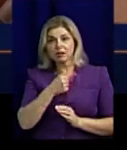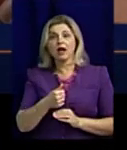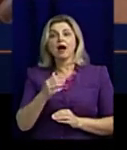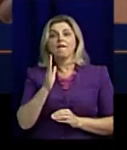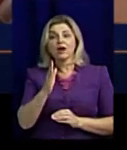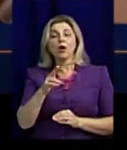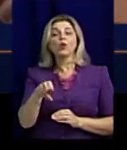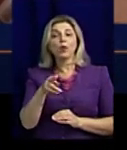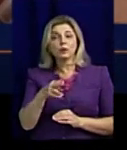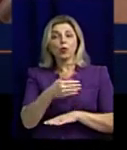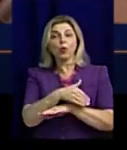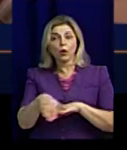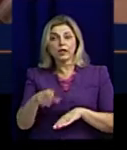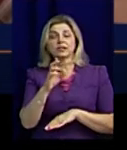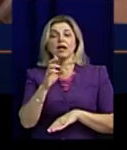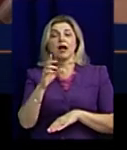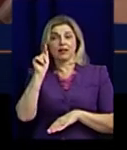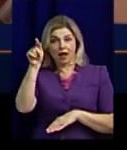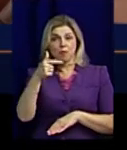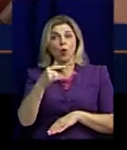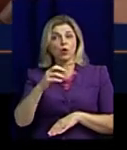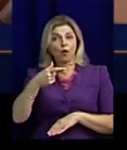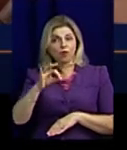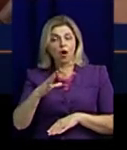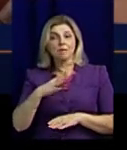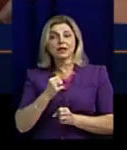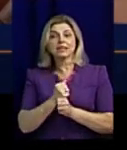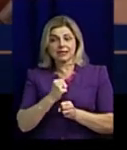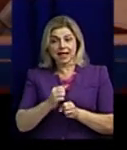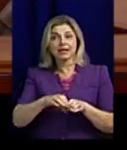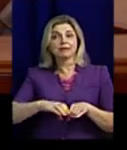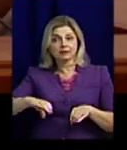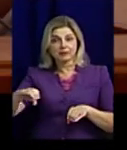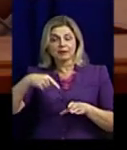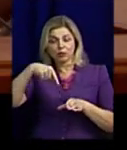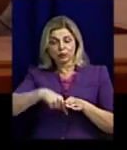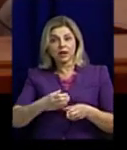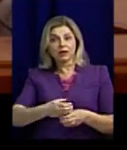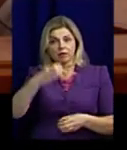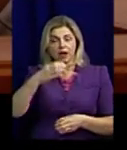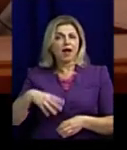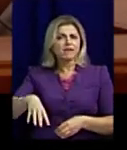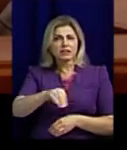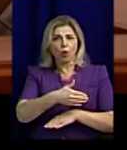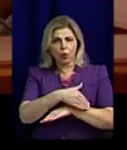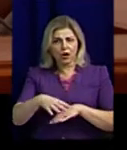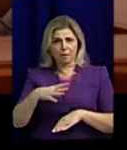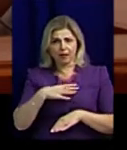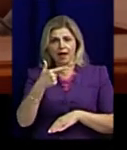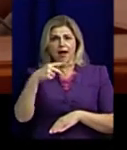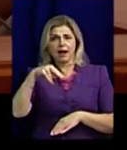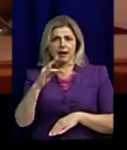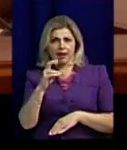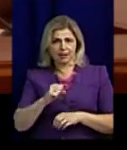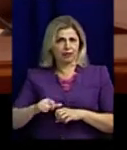У 2017 році в грудні по вулиці Буревісників була прокладена дренажна система. Вся вулиця була засипана глиною. І обіцяли із